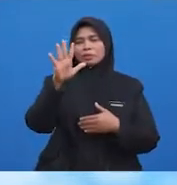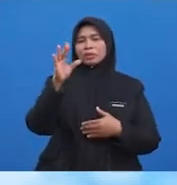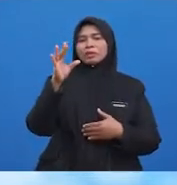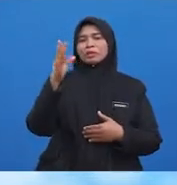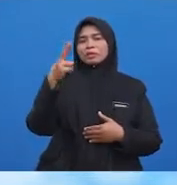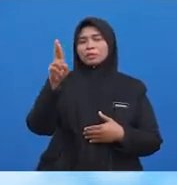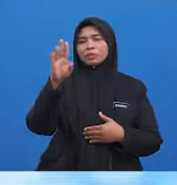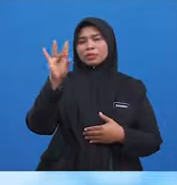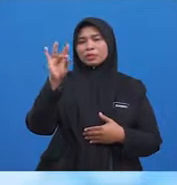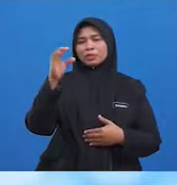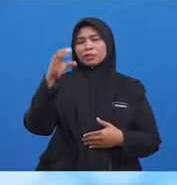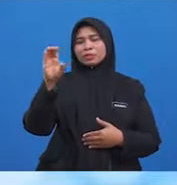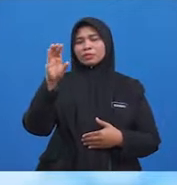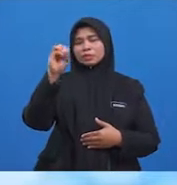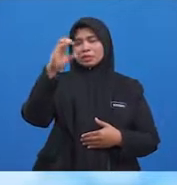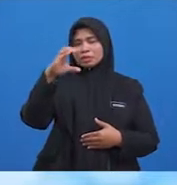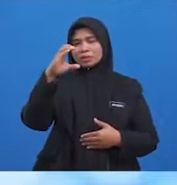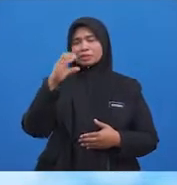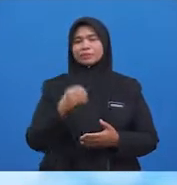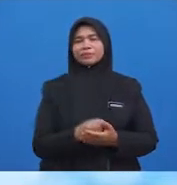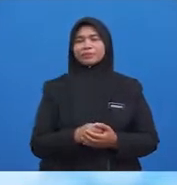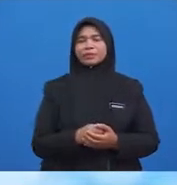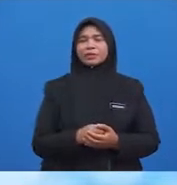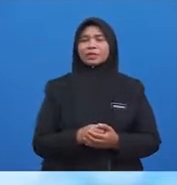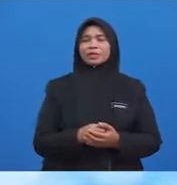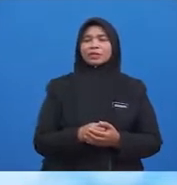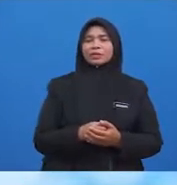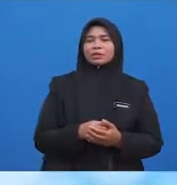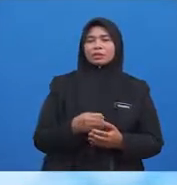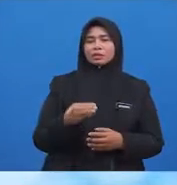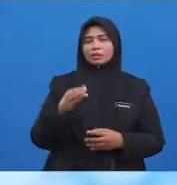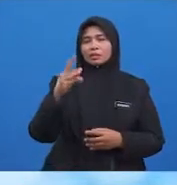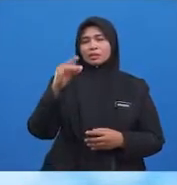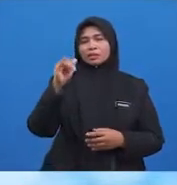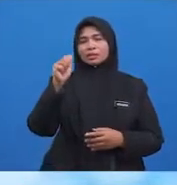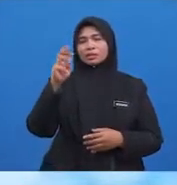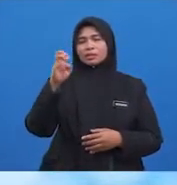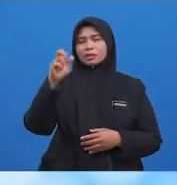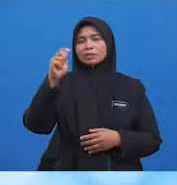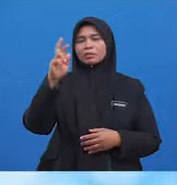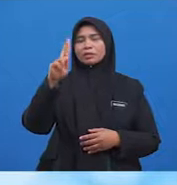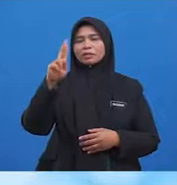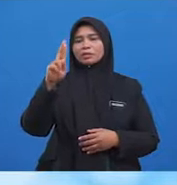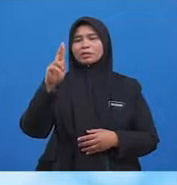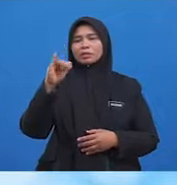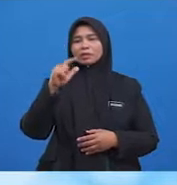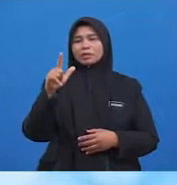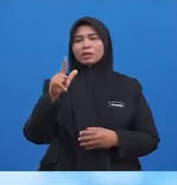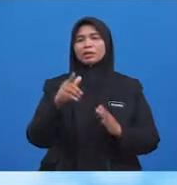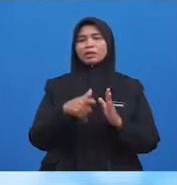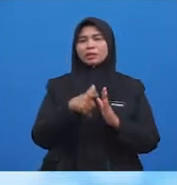5800 gajah sessions pura the dan metode Bruno boleh mencecah